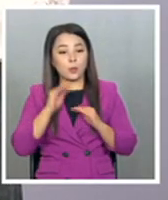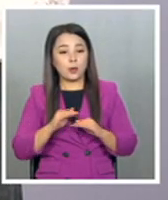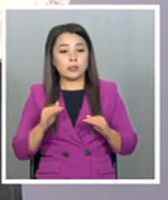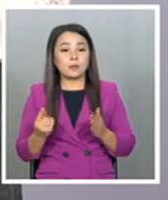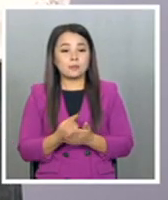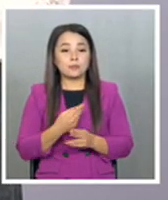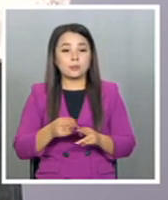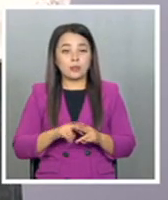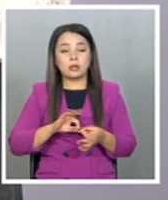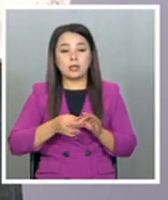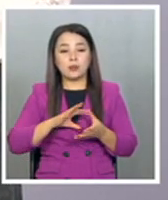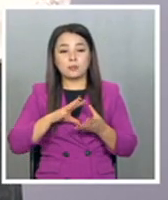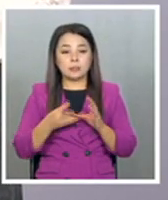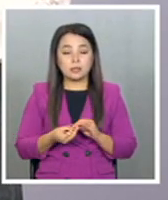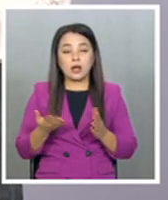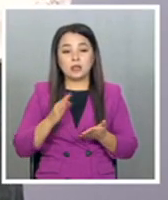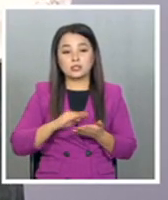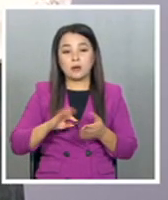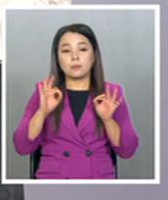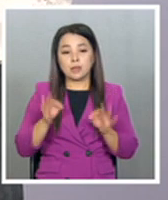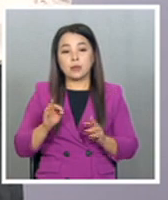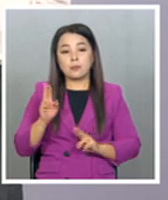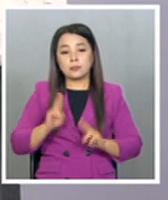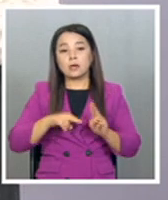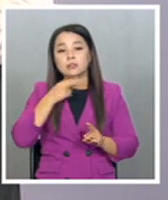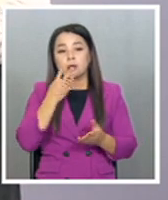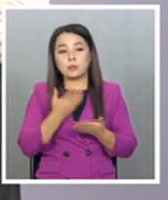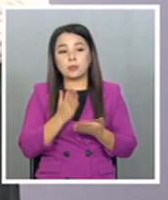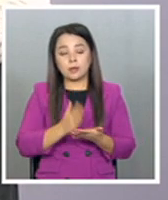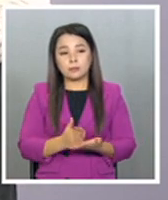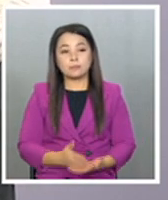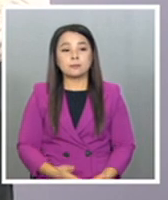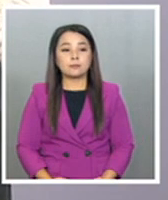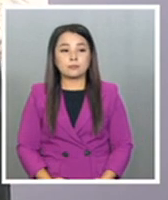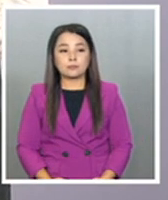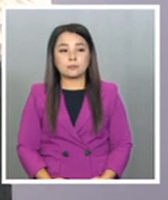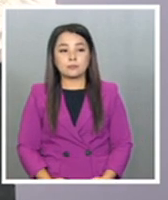алдымен аргументтік эссенің қалай жазылатындығын біліп